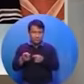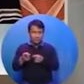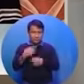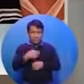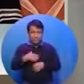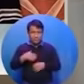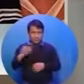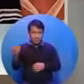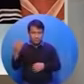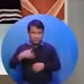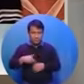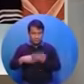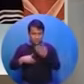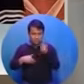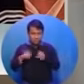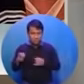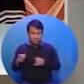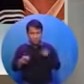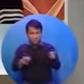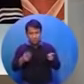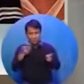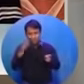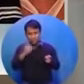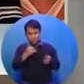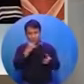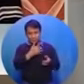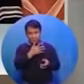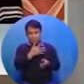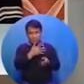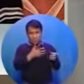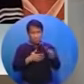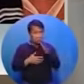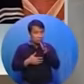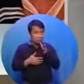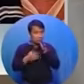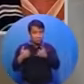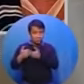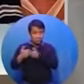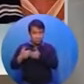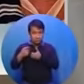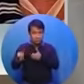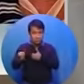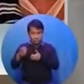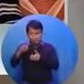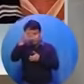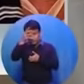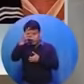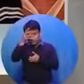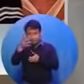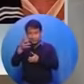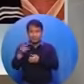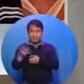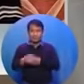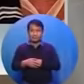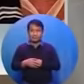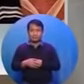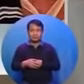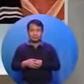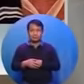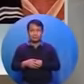nagreklamo siya sapagkat binibintangan siya ng mismong nanay niya, nakarelasyon daw niya yung tatay niya.